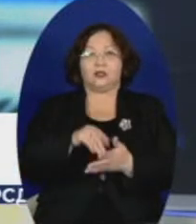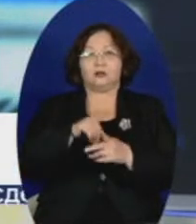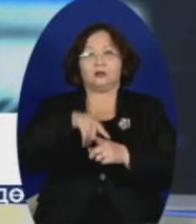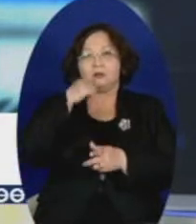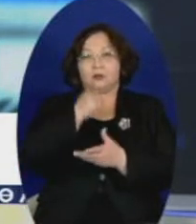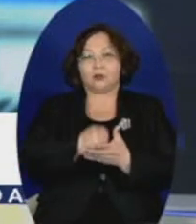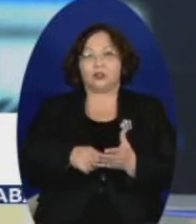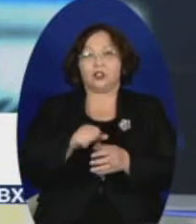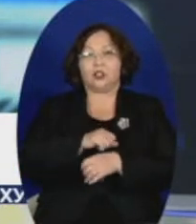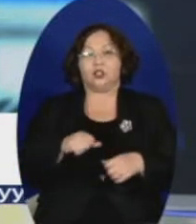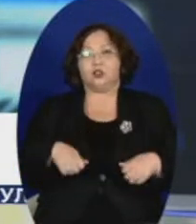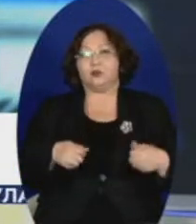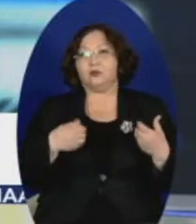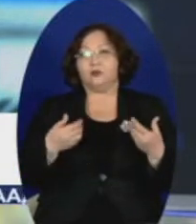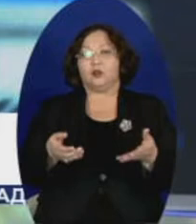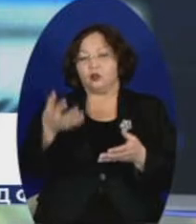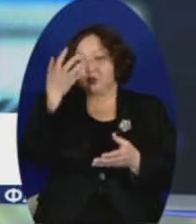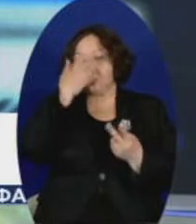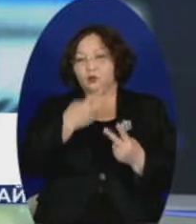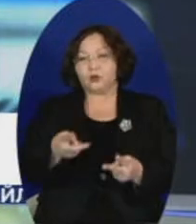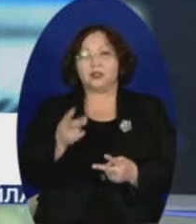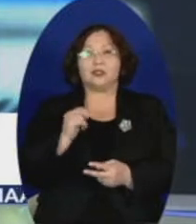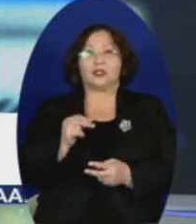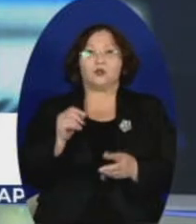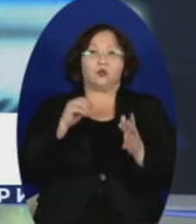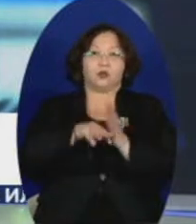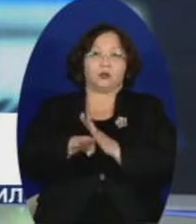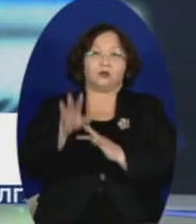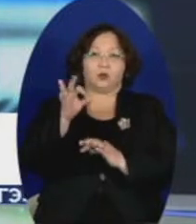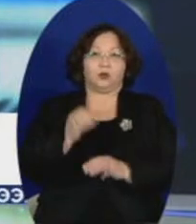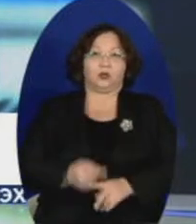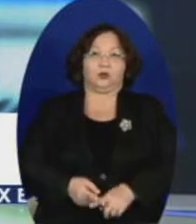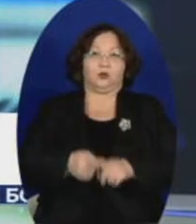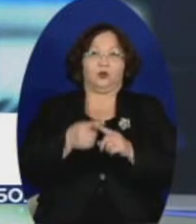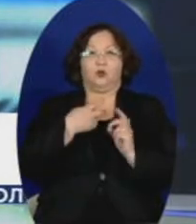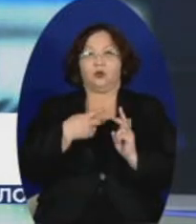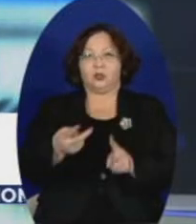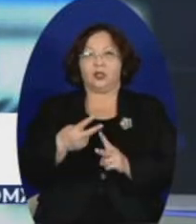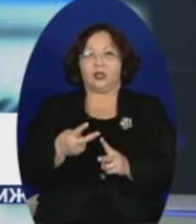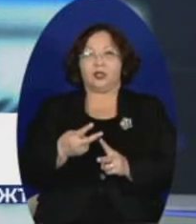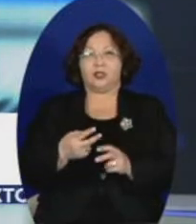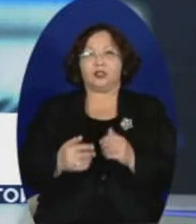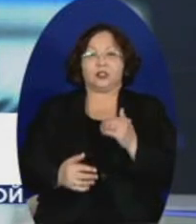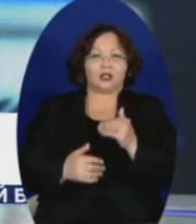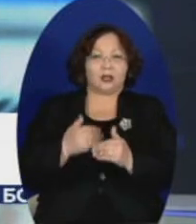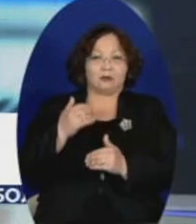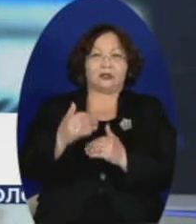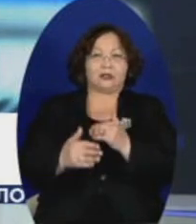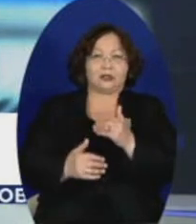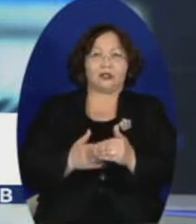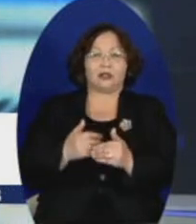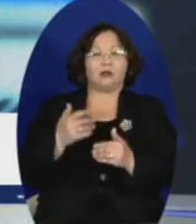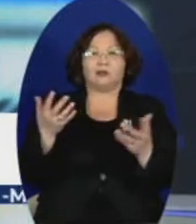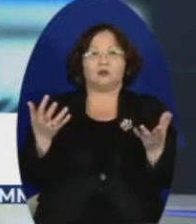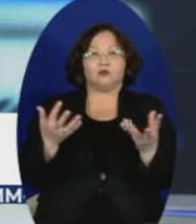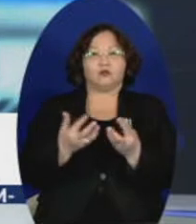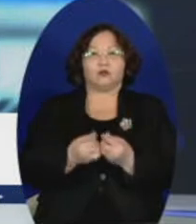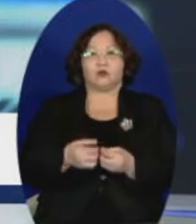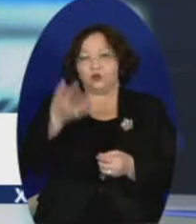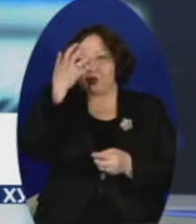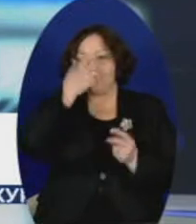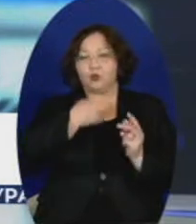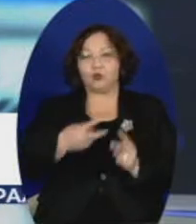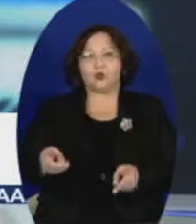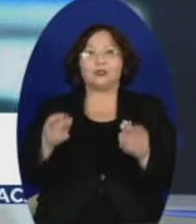иргэдэд үзүүлж байгаа төрийн үйлчилгээний чанар, замун хүрт хэмжээг нэмэгдүүлэх, үйлчилгээний шат дамжлагыг багасгах, төрийн үйлчилгээг цахим хэлбэрт